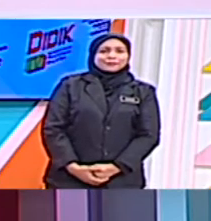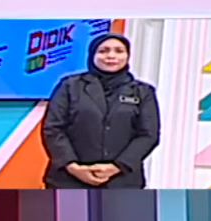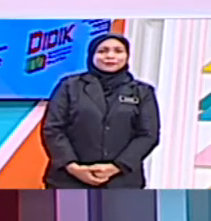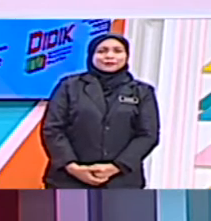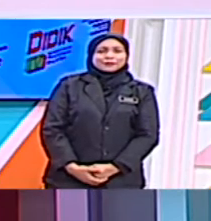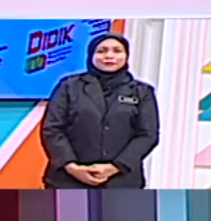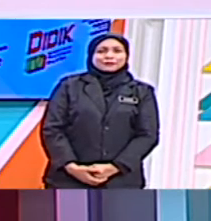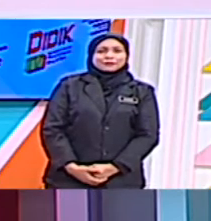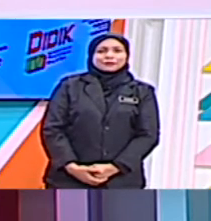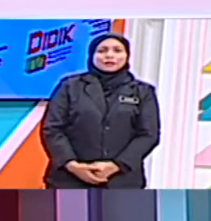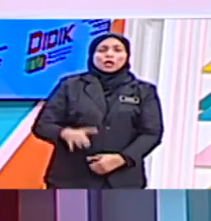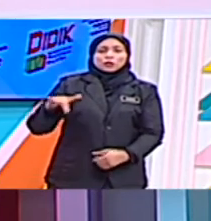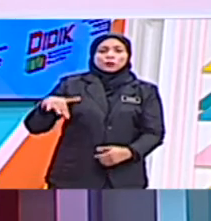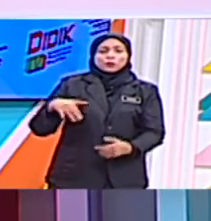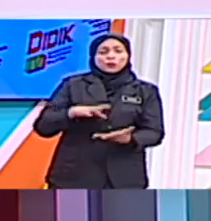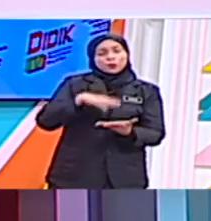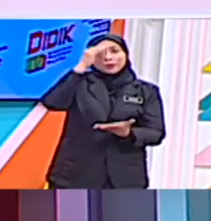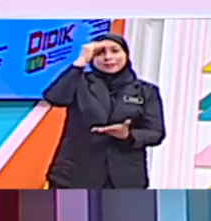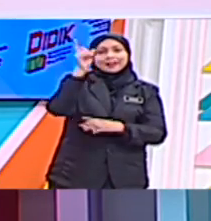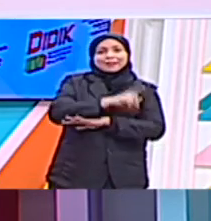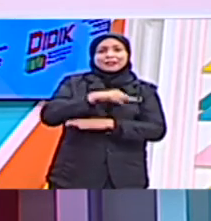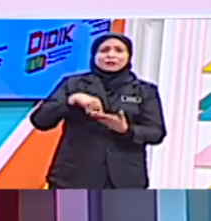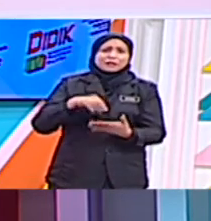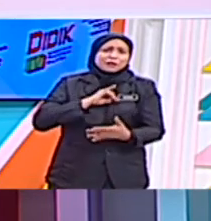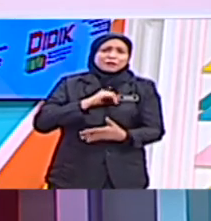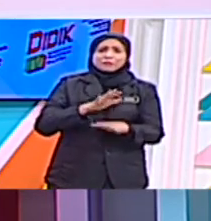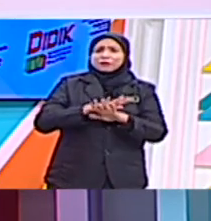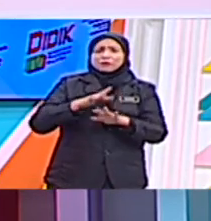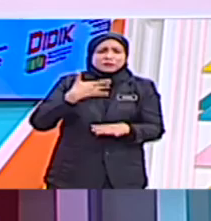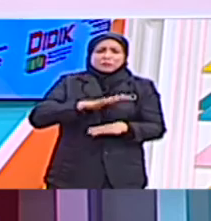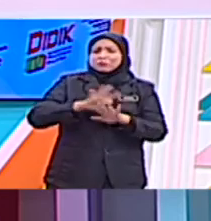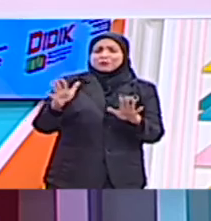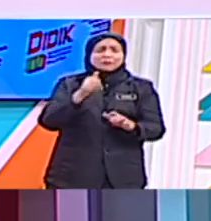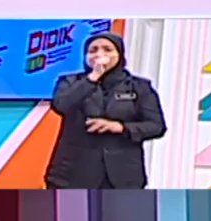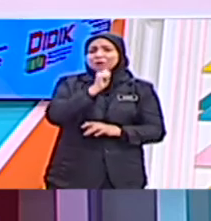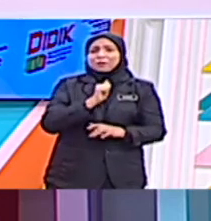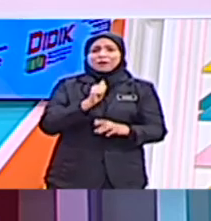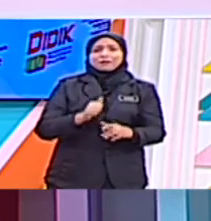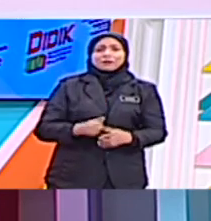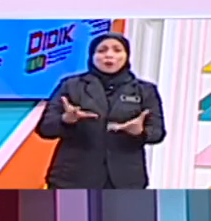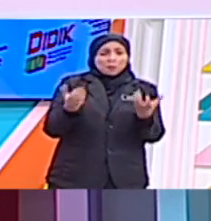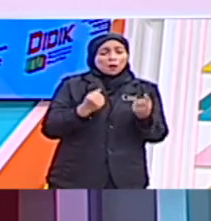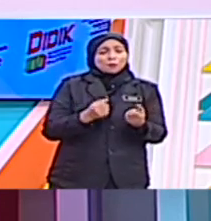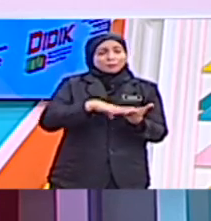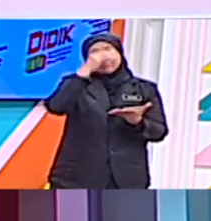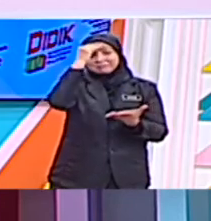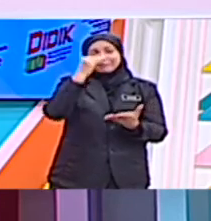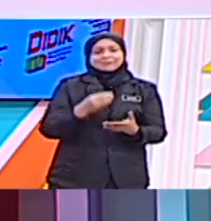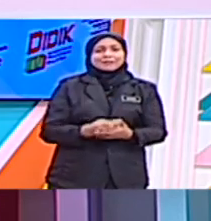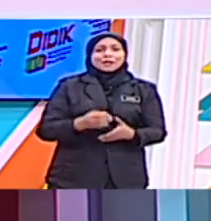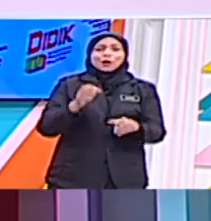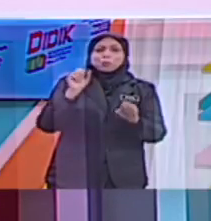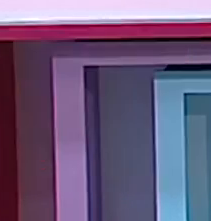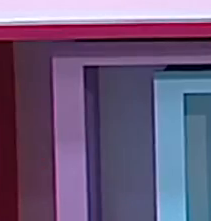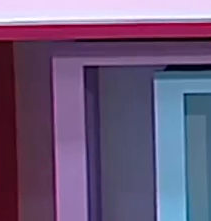Jadi kita sebelum memulakan pelajaran kita hari ini, sebab saya rasa macam tak sabar ni cikgu sebab ada macam-macam benda kita akan buat hari ini. Macam-macam aktiviti, tapi kita rehat sebentar